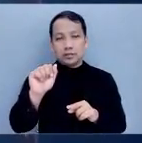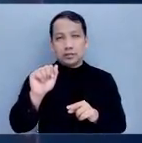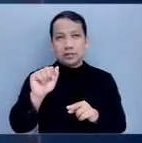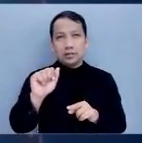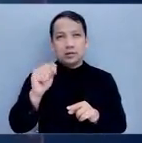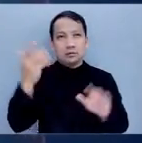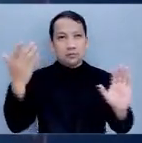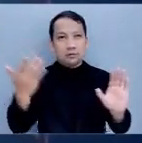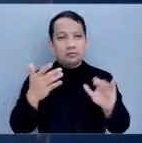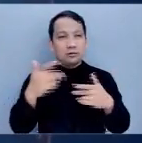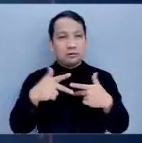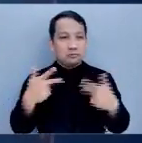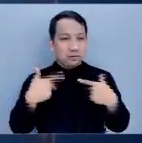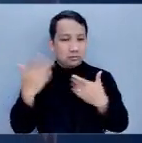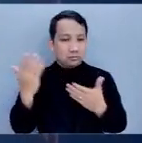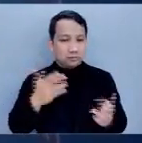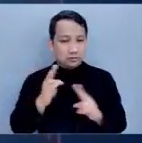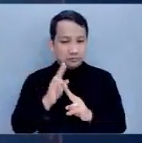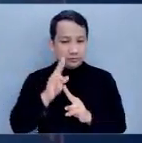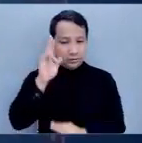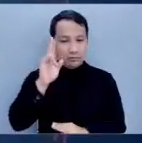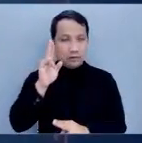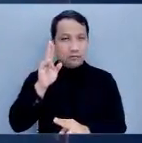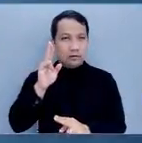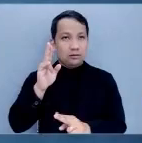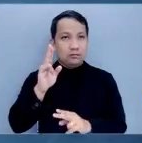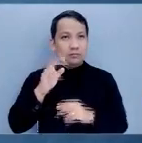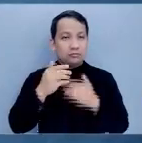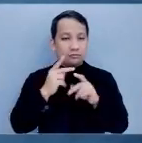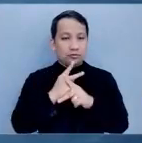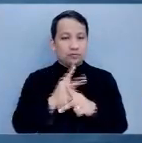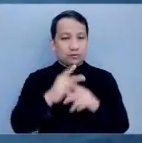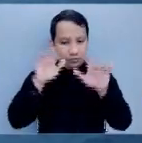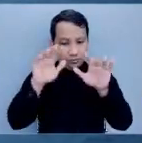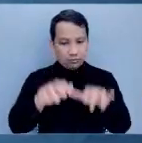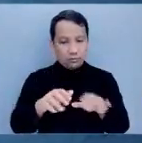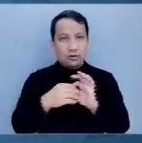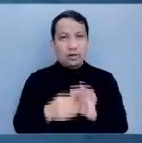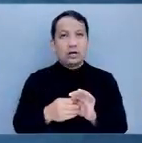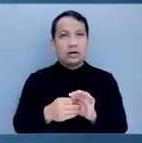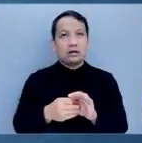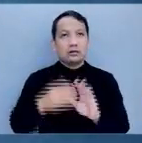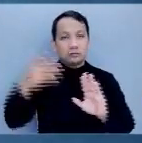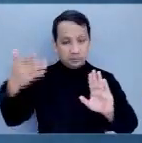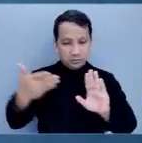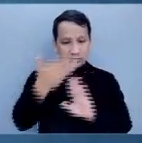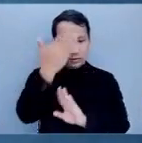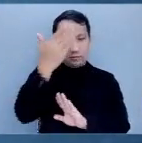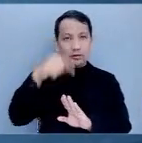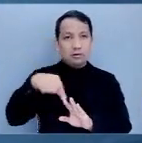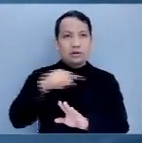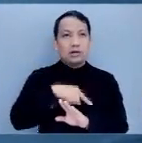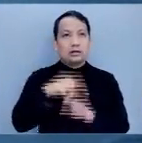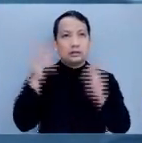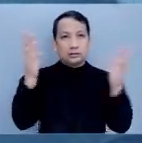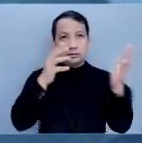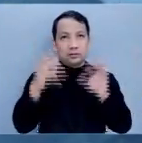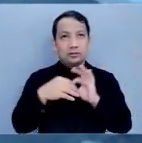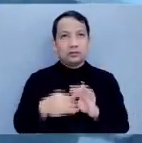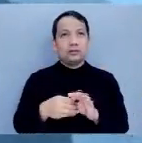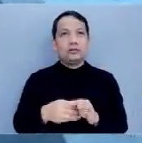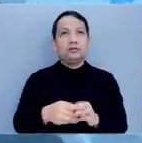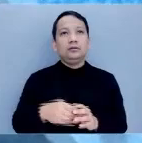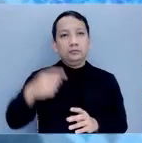habagat, magdala na ng payong at panangga sa ulan. Apektado ng trough o extension ng bagyo ang